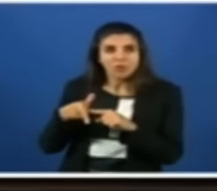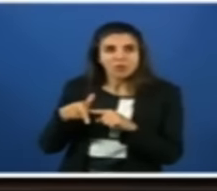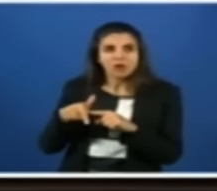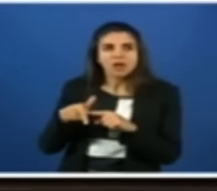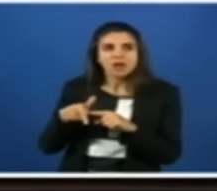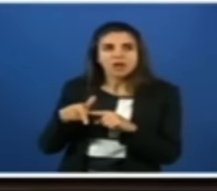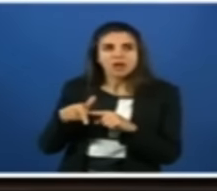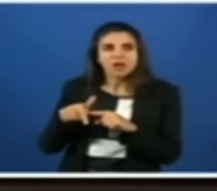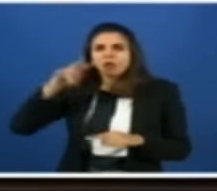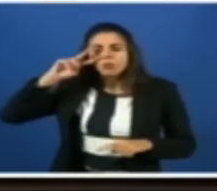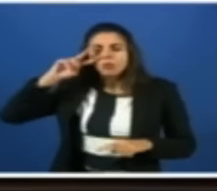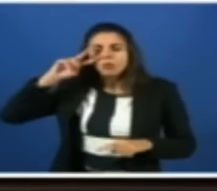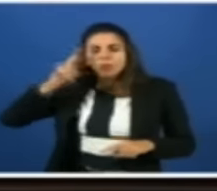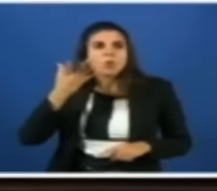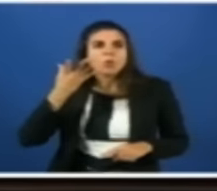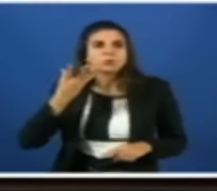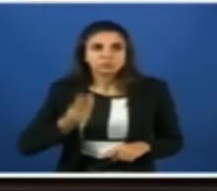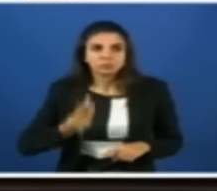Gözleri dönmüş.